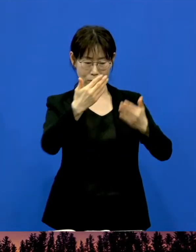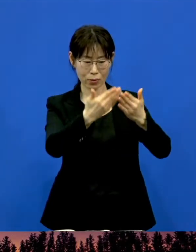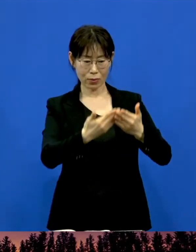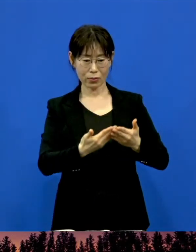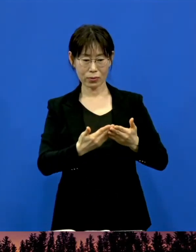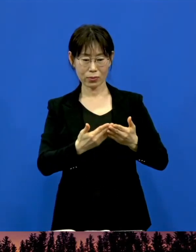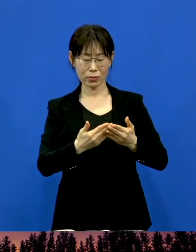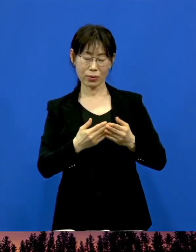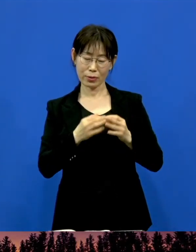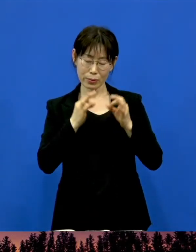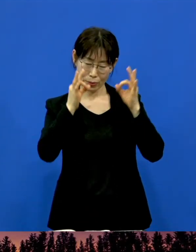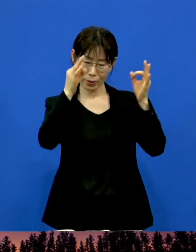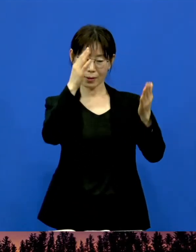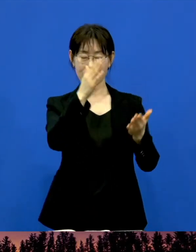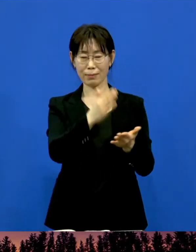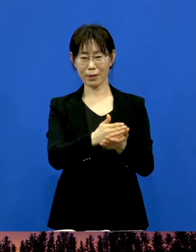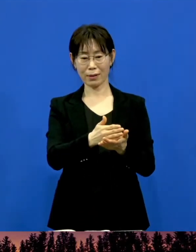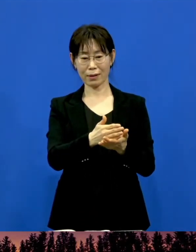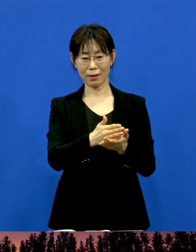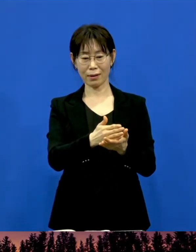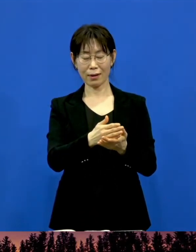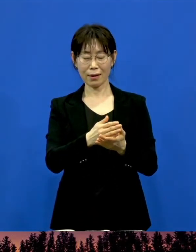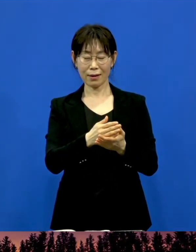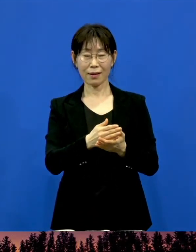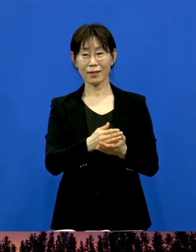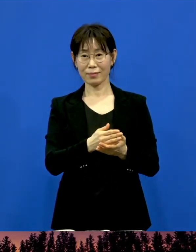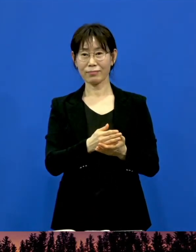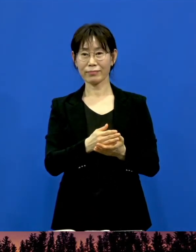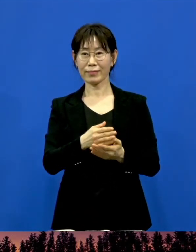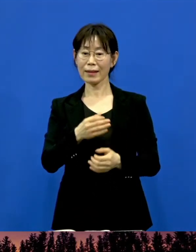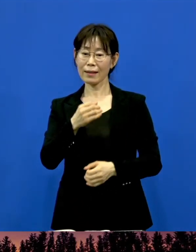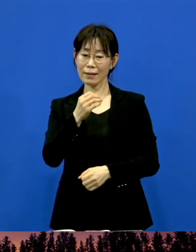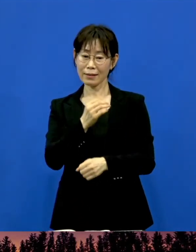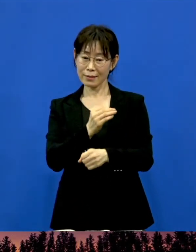거예요. 피곤한 거예요. 심플하게 사세요.